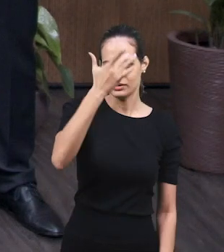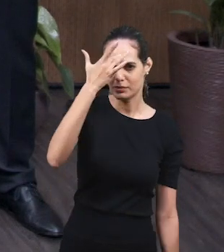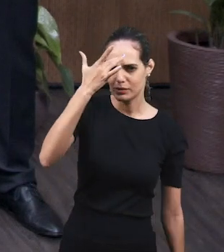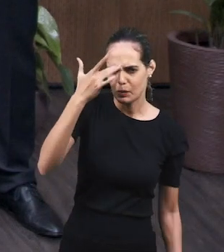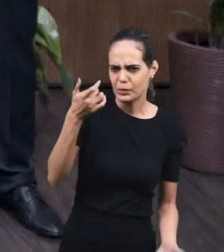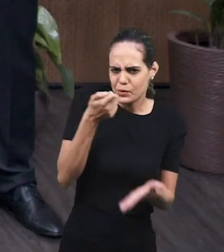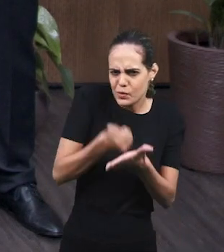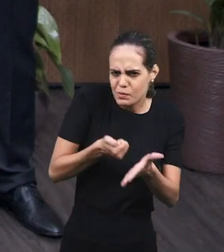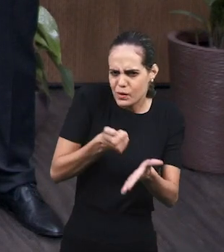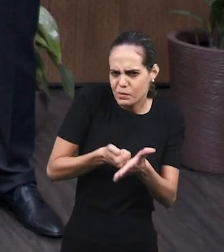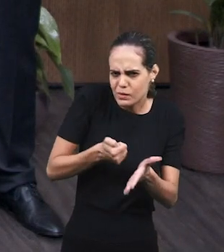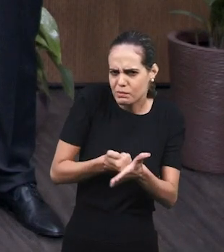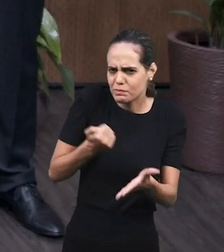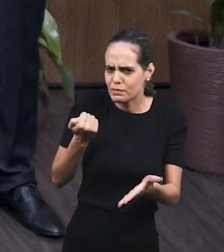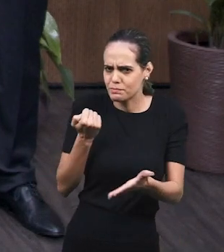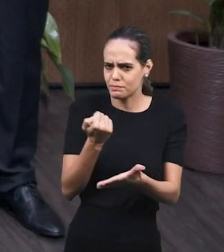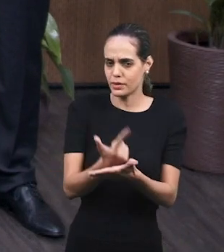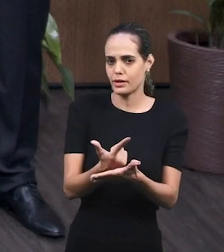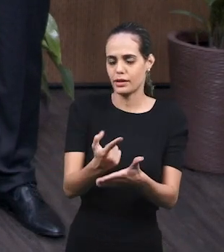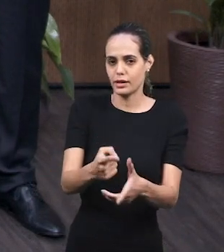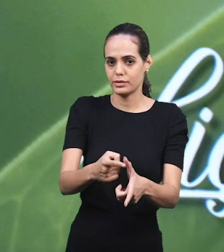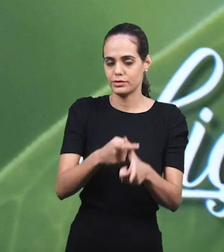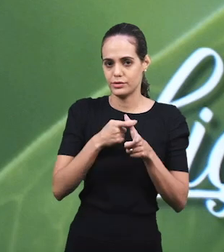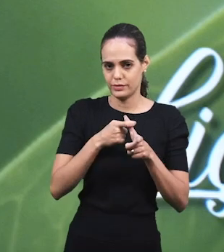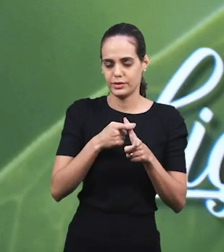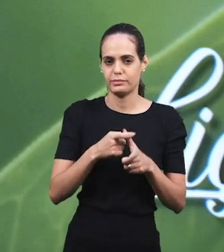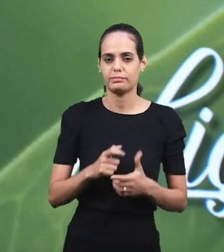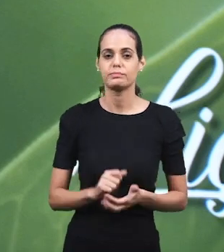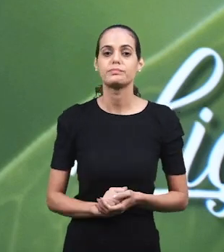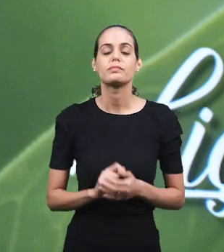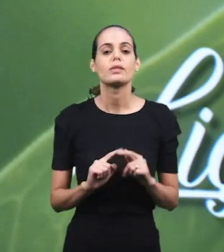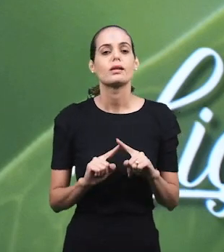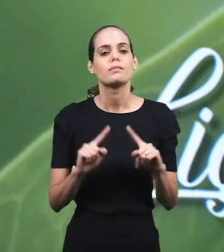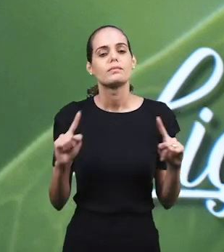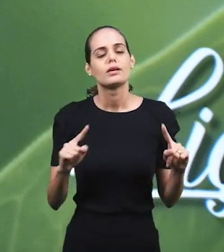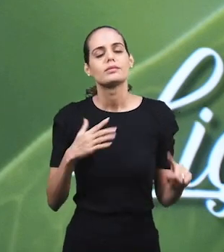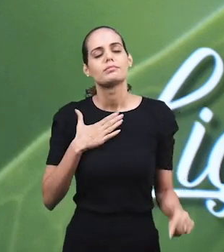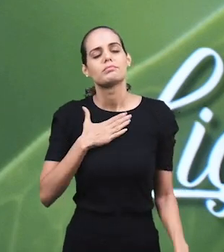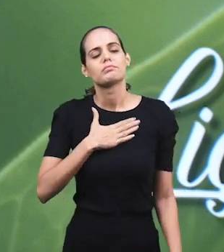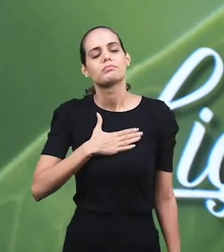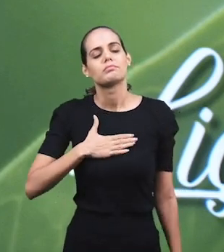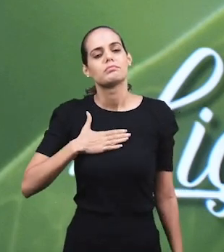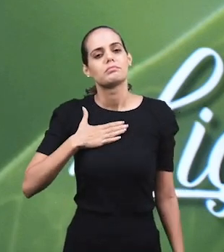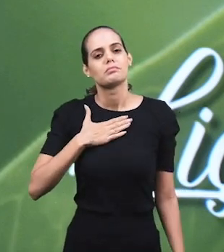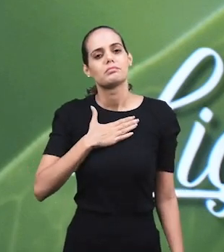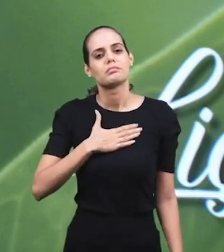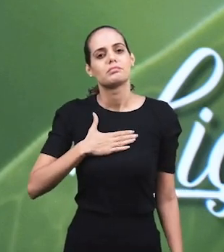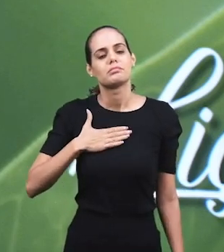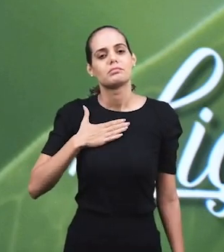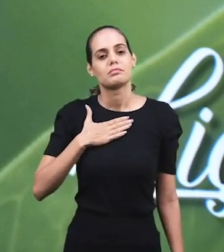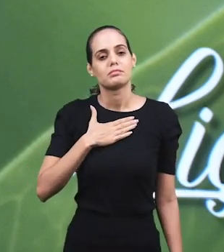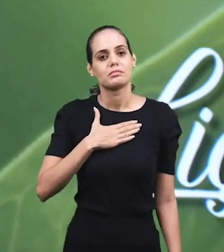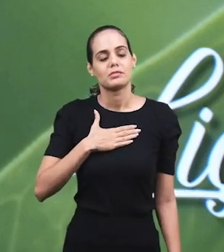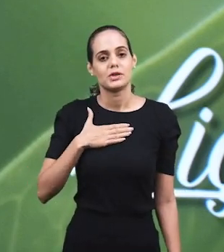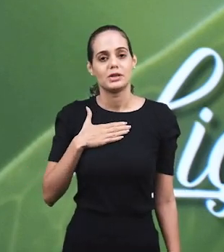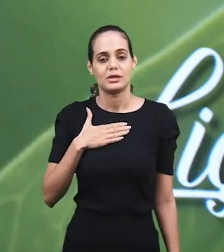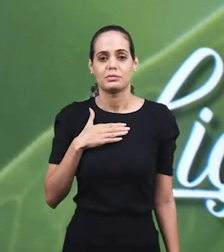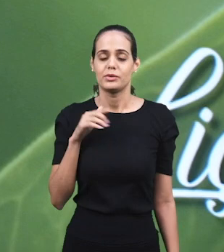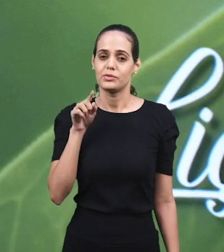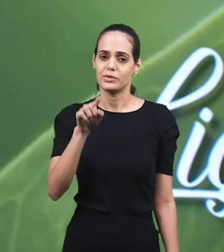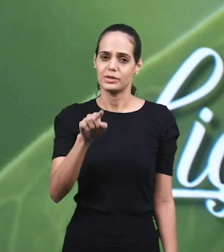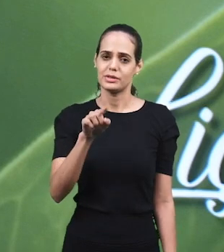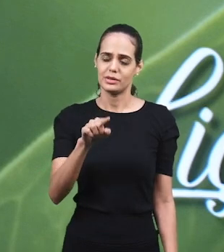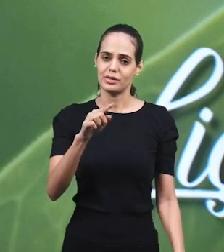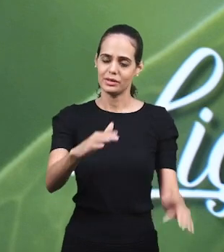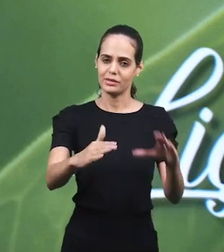35, et la parabole du créancier sans compassion. Mais nous aimerions